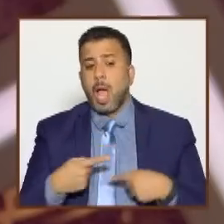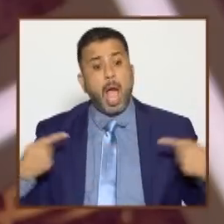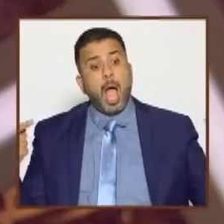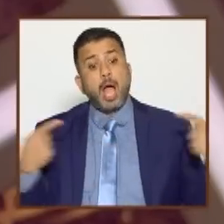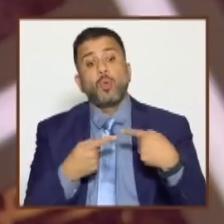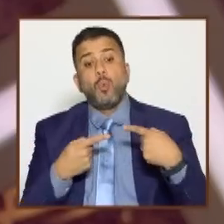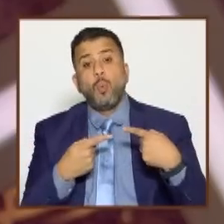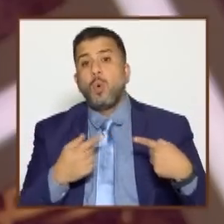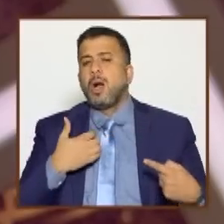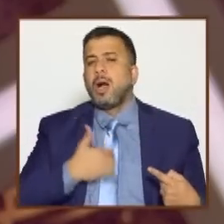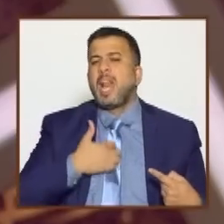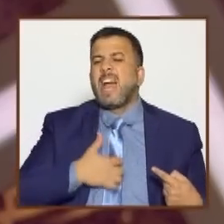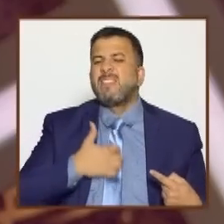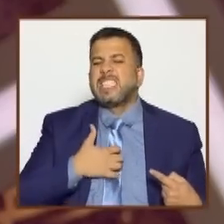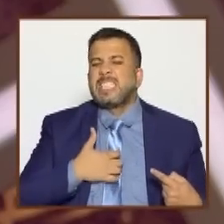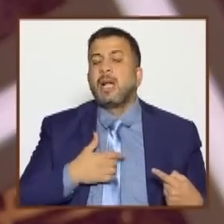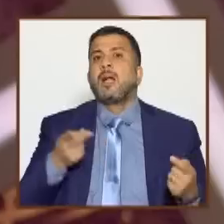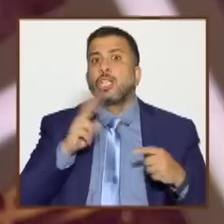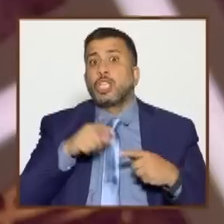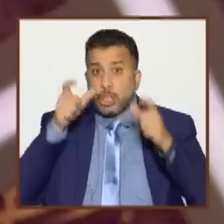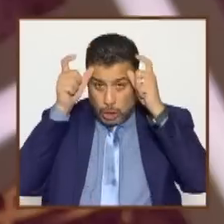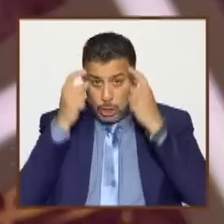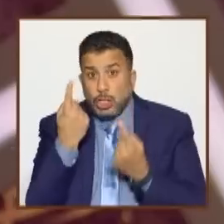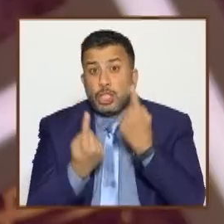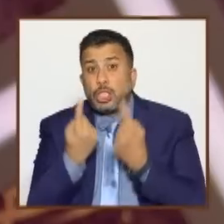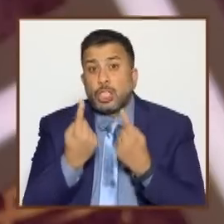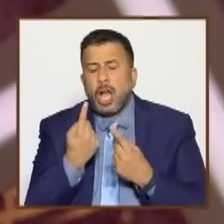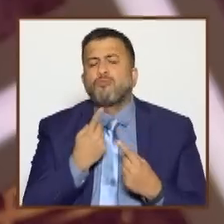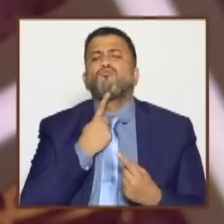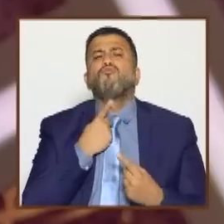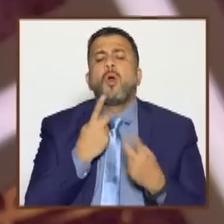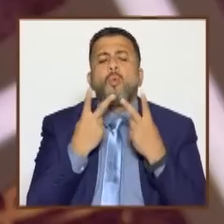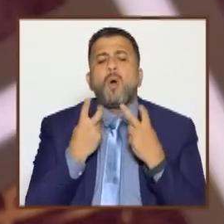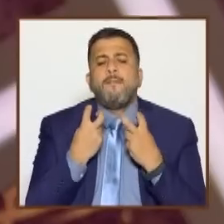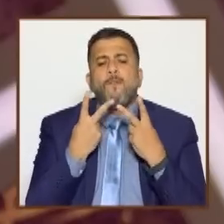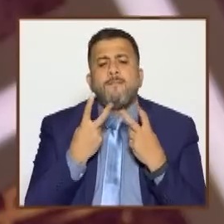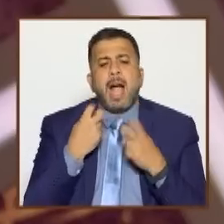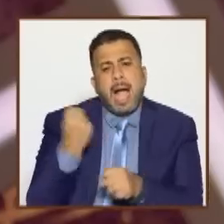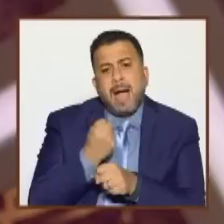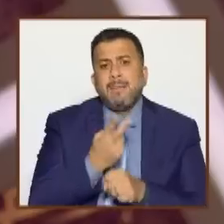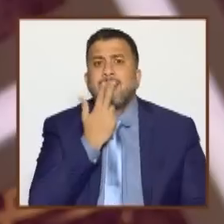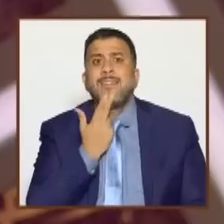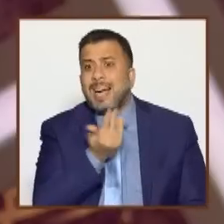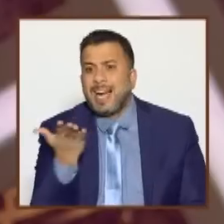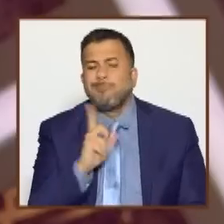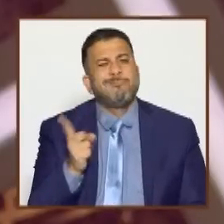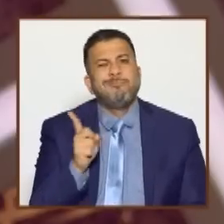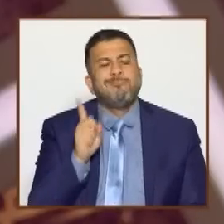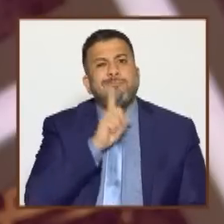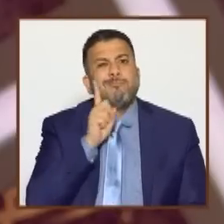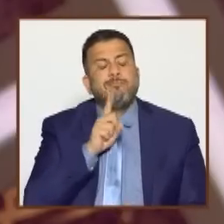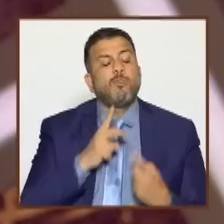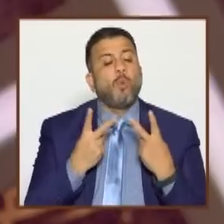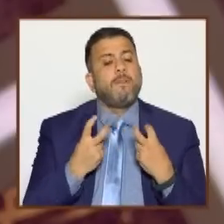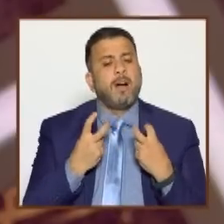العدوين دائما ما يصدانه عن الطريق القويم والصراط المستقيم. الأمر الآخر،